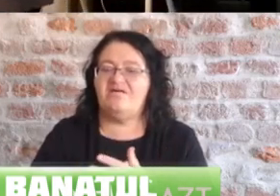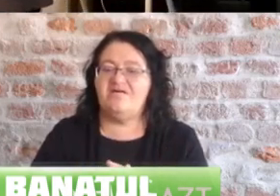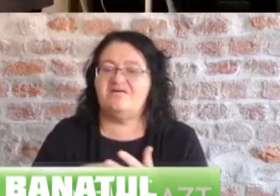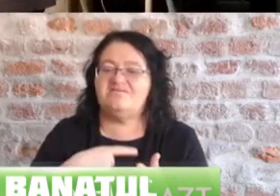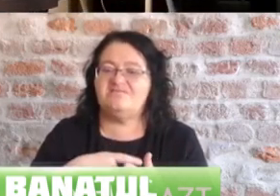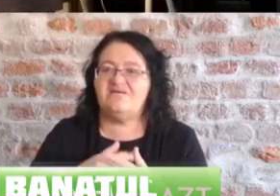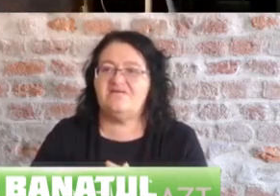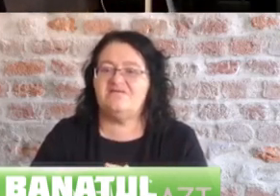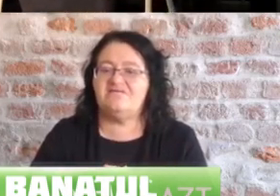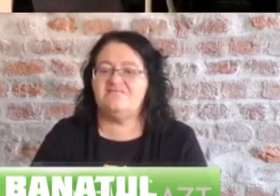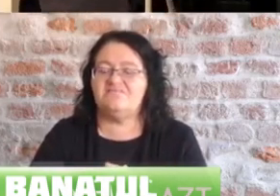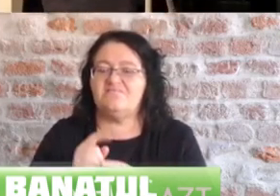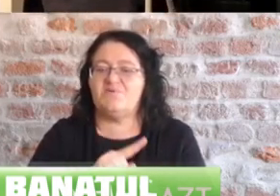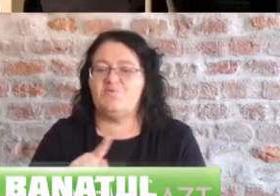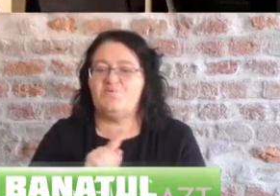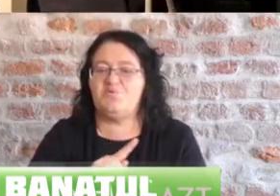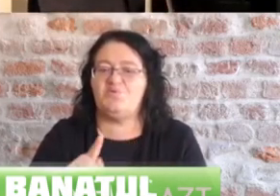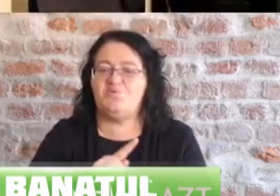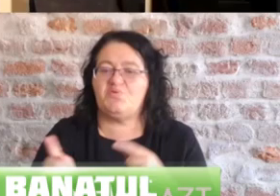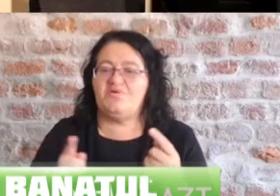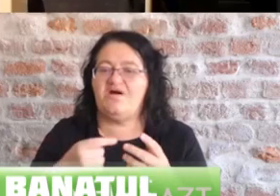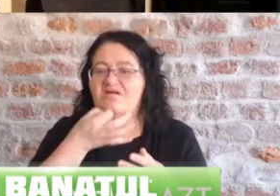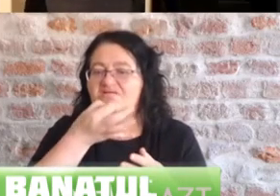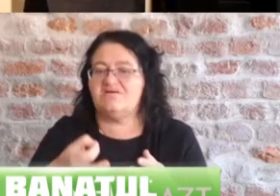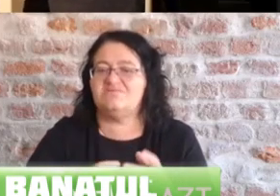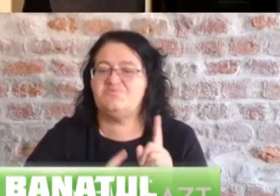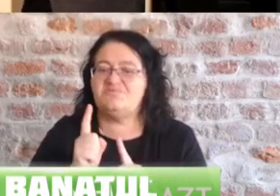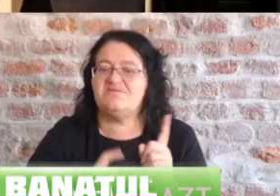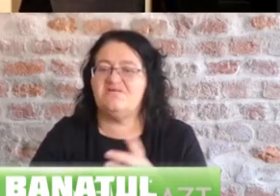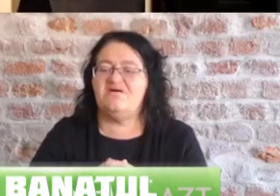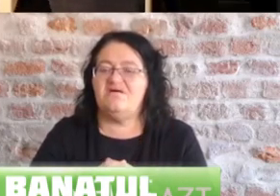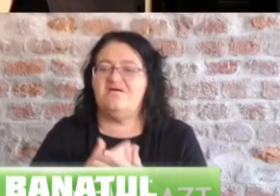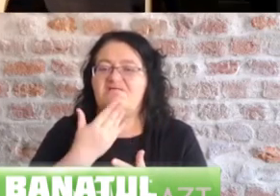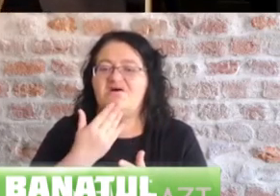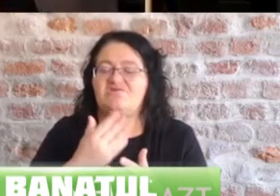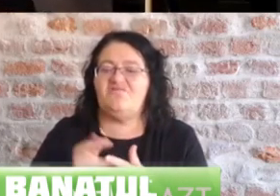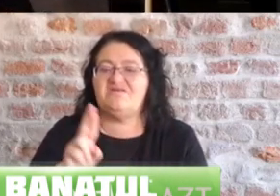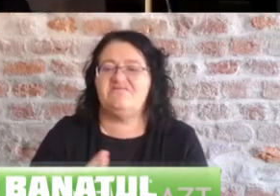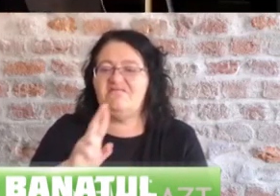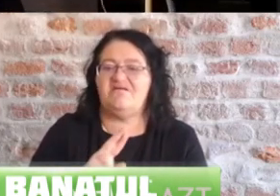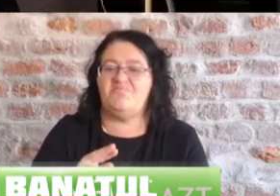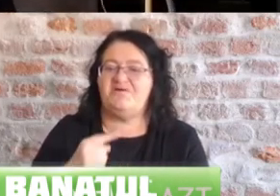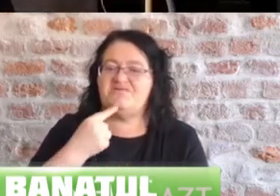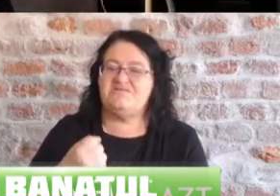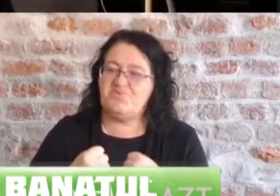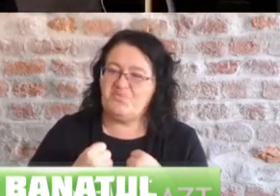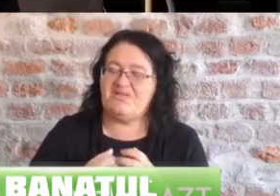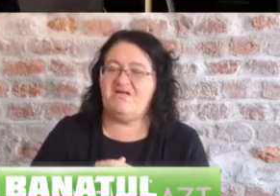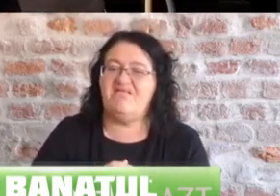Poate că este un lucru care s-a menționat, dar aș vrea să-l repet și să-l întăresc.